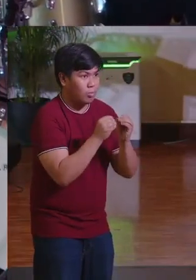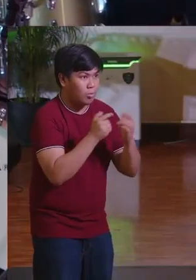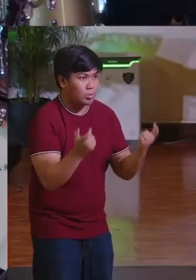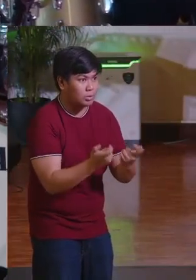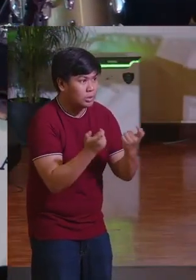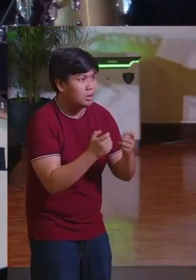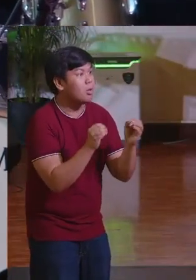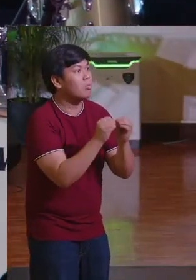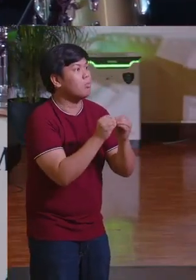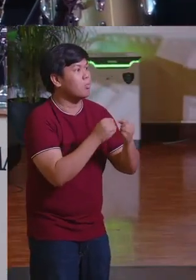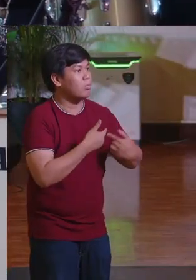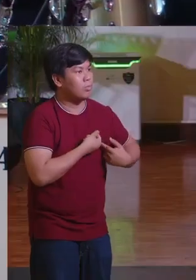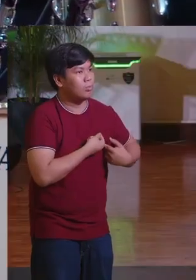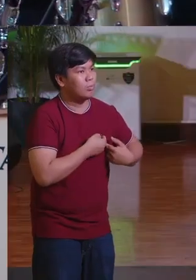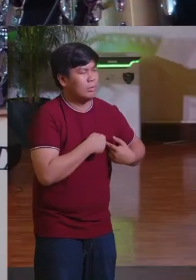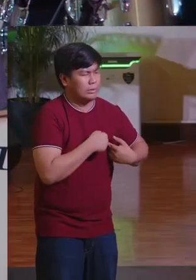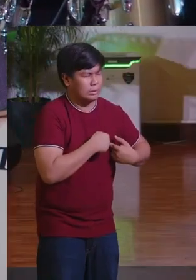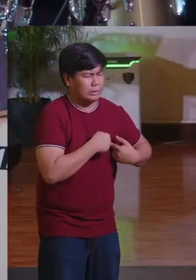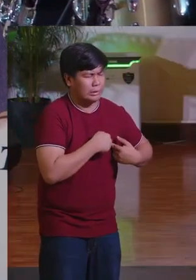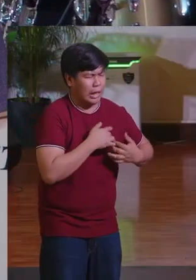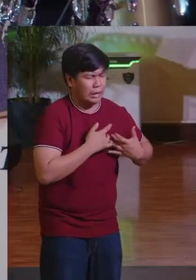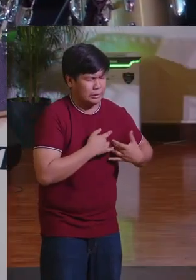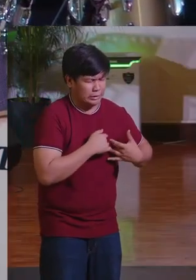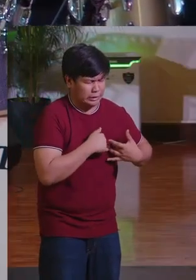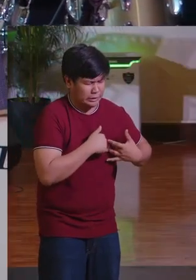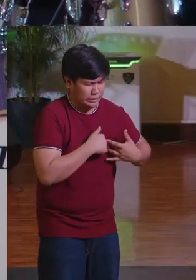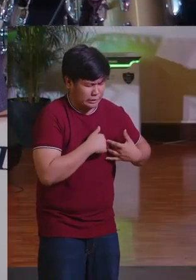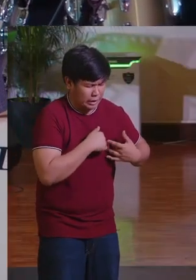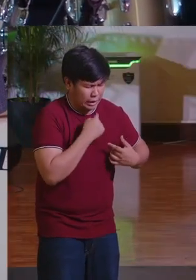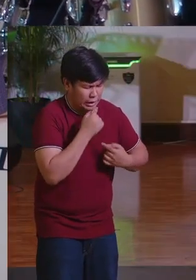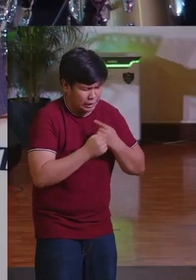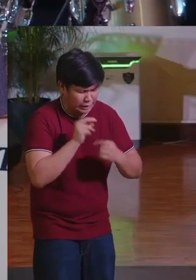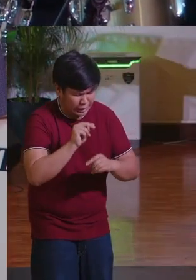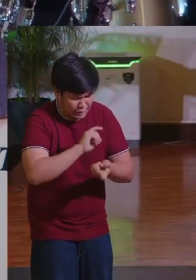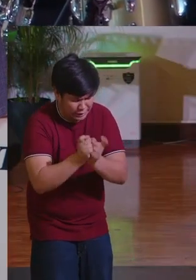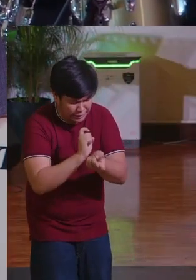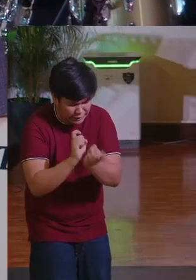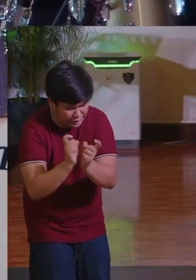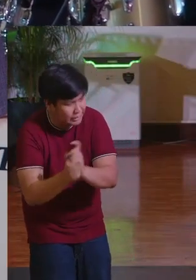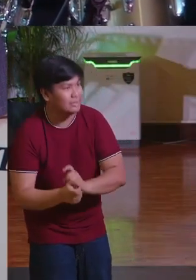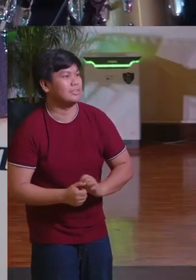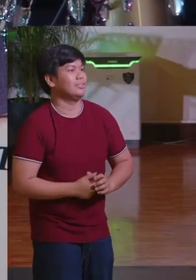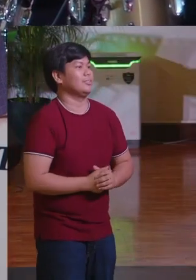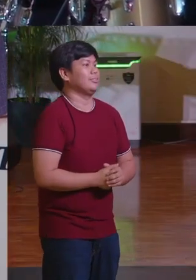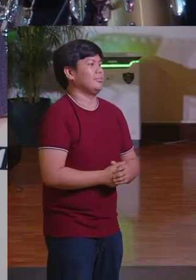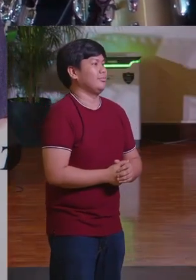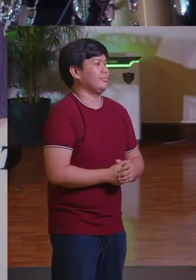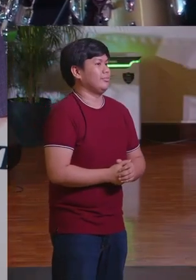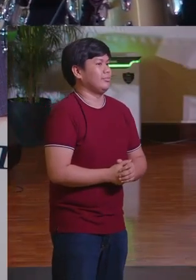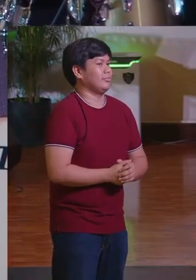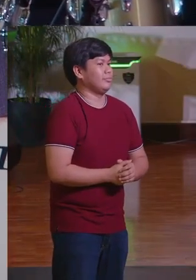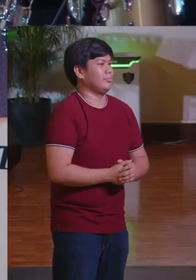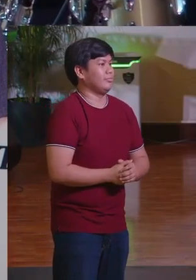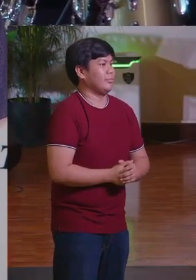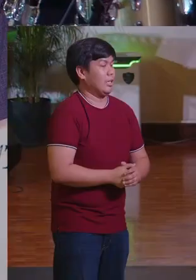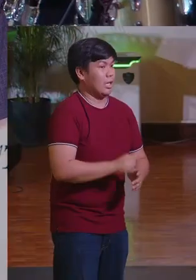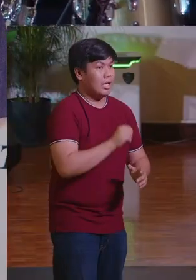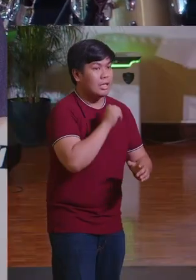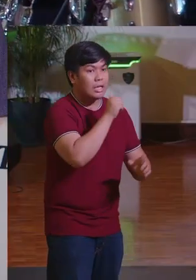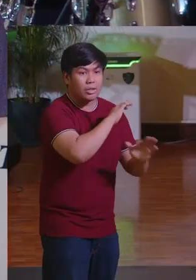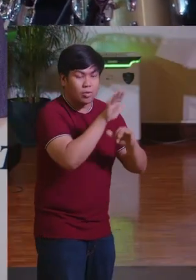Kaya kapatid, kung hindi ka po sigurado na ikaw ay anak ng Diyos, sapagkat hindi po lahat ng tao ay anak ng